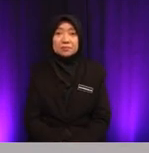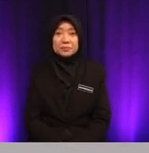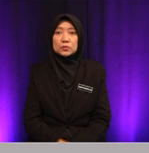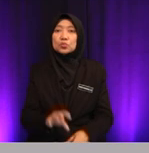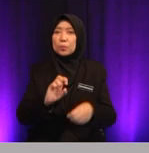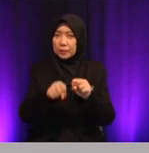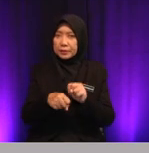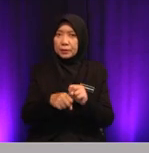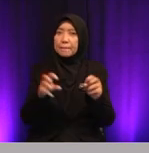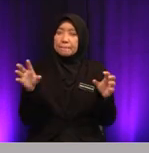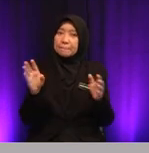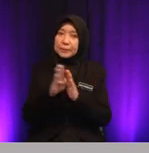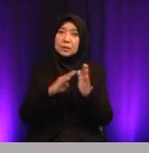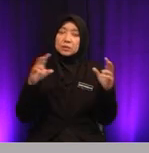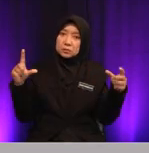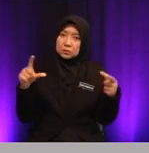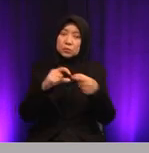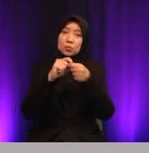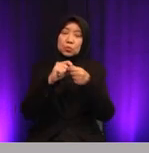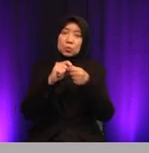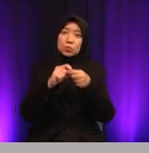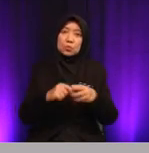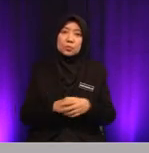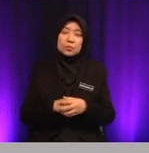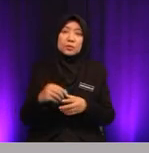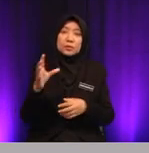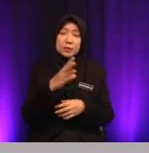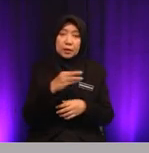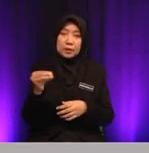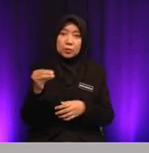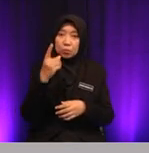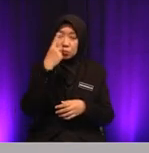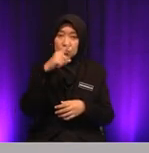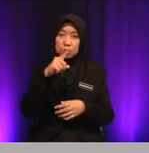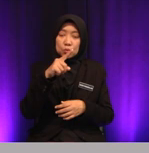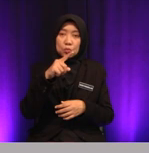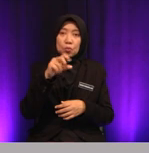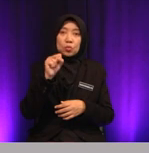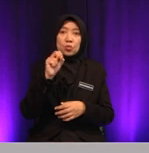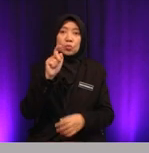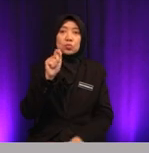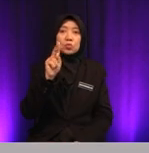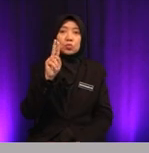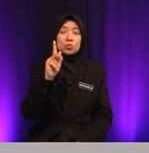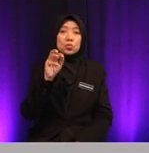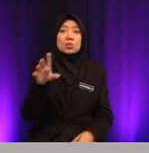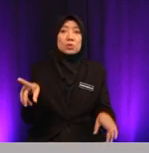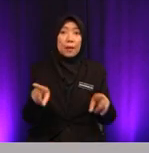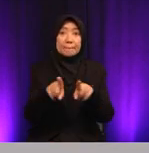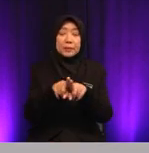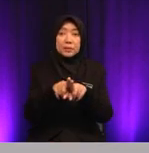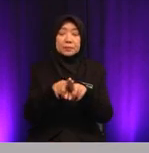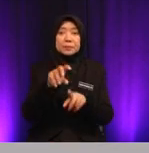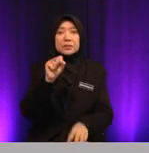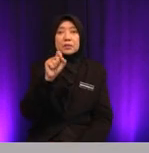dia bercampur dan membaiki ke homogen supaya mereka punya sama kestabilan